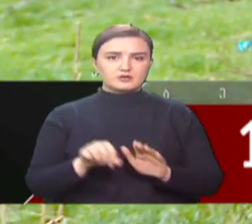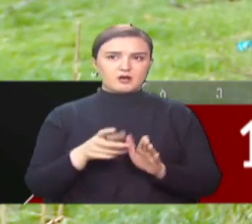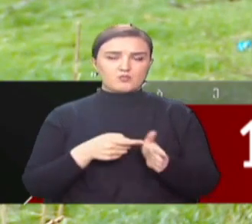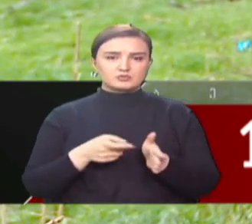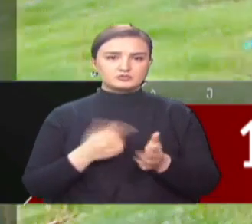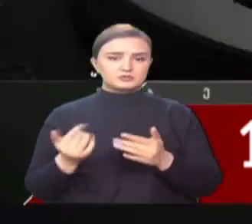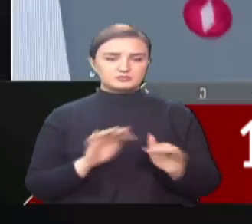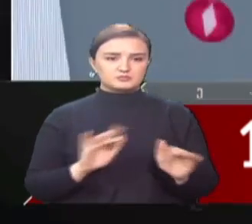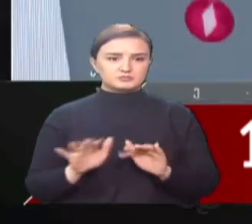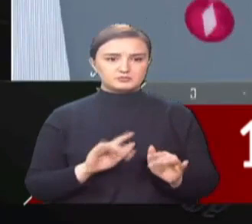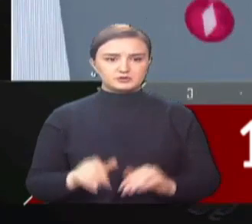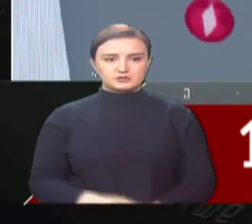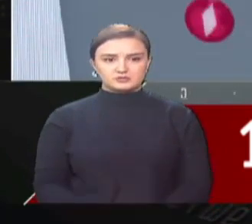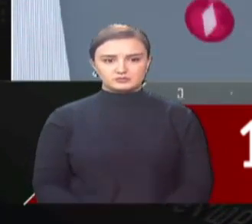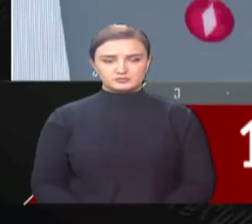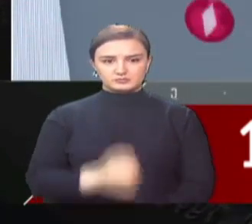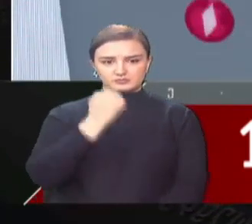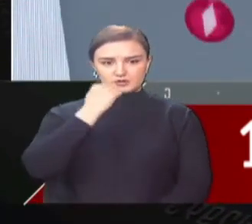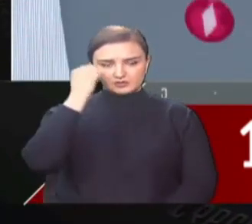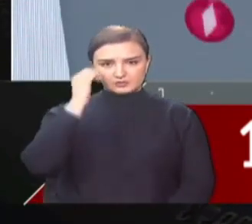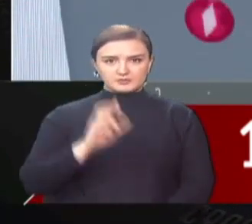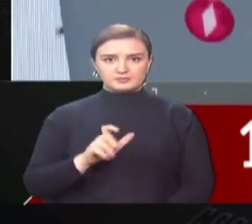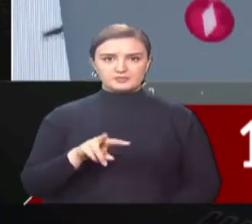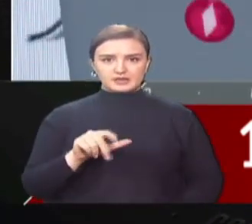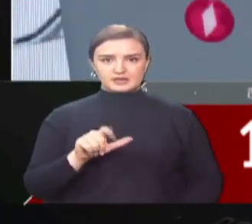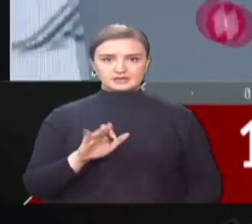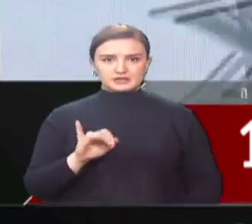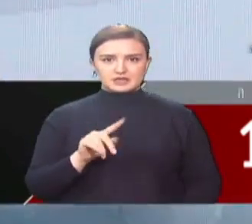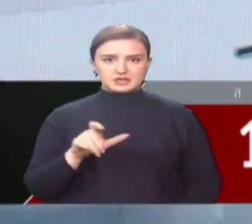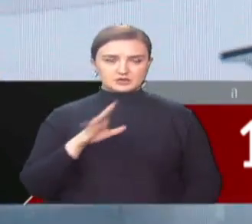გამოძიება. მადლობა ბელა. ბელა ზაქაიძე იყო პირდაპირ ეთერში.